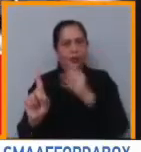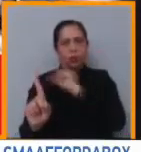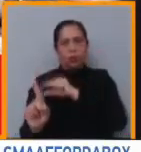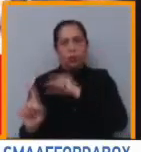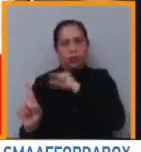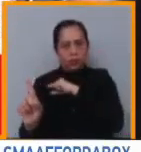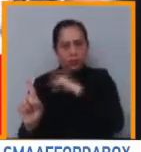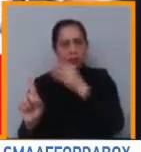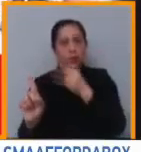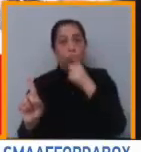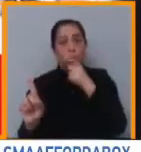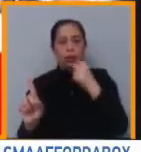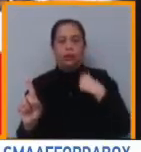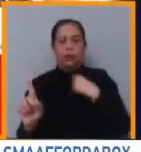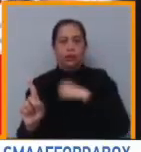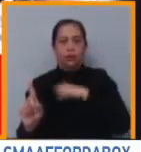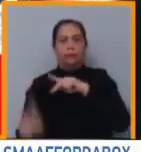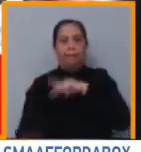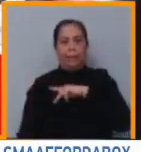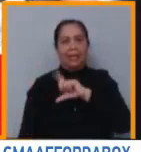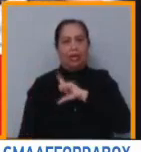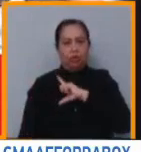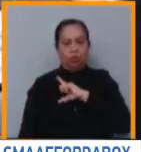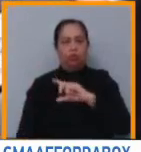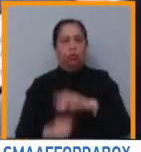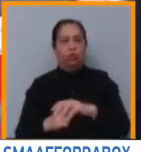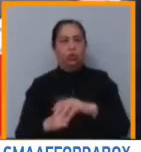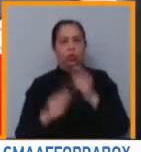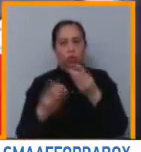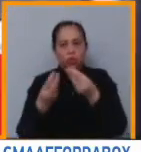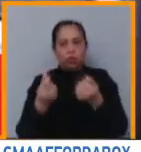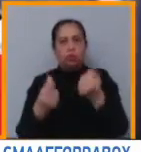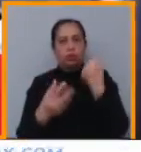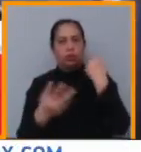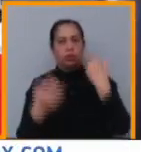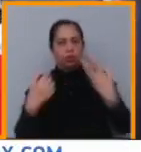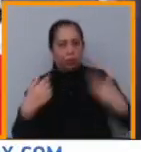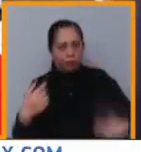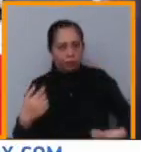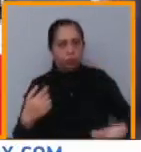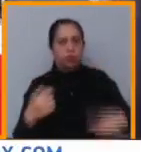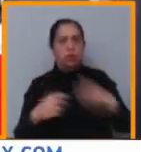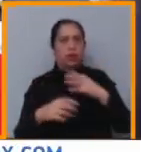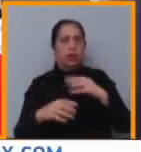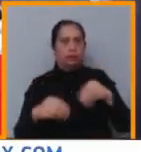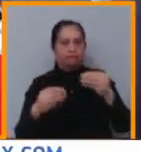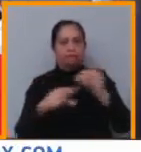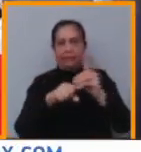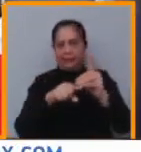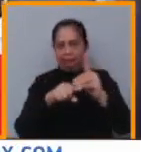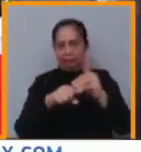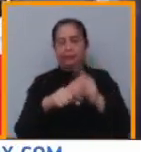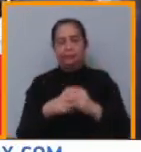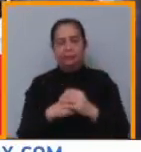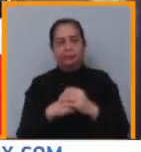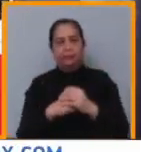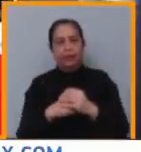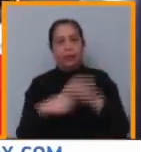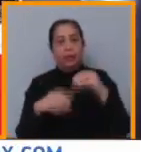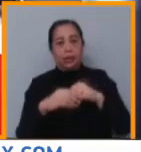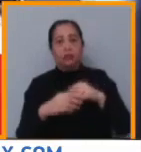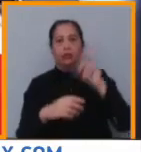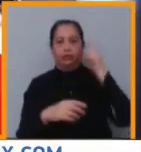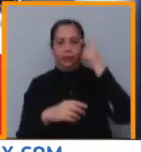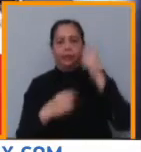Senator Ping Lacson to address corruption and discipline in the government.